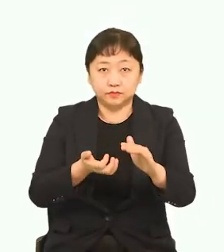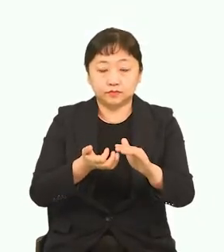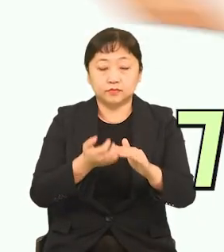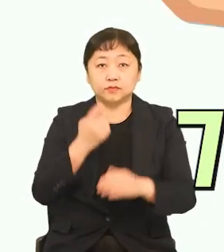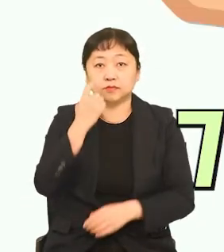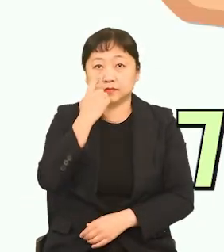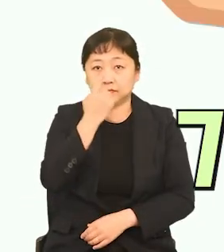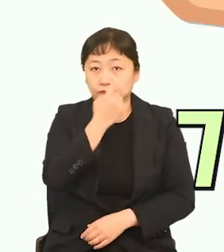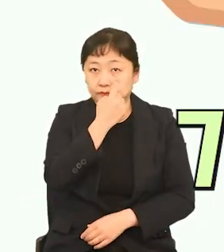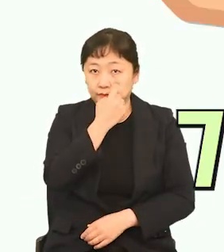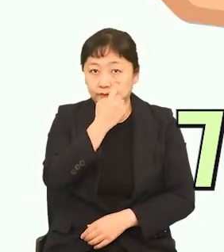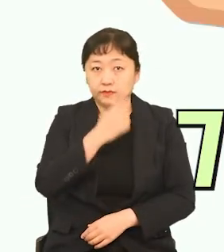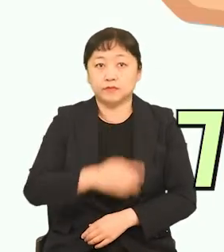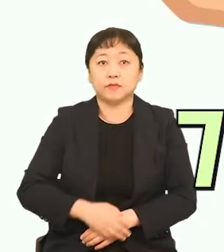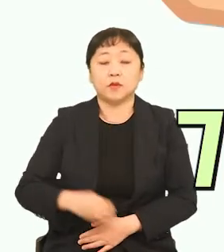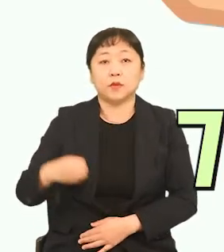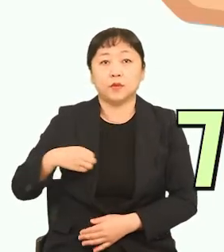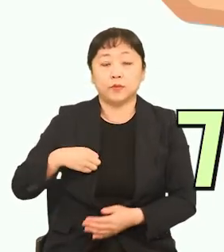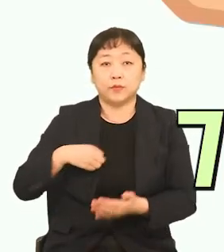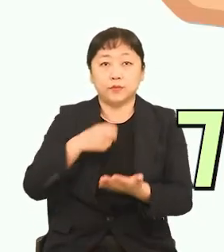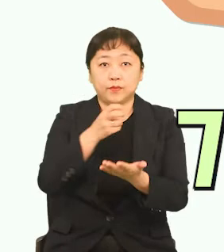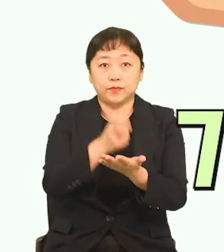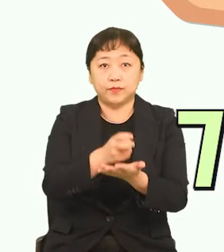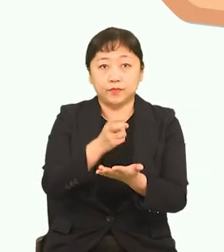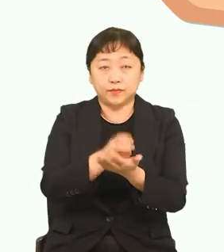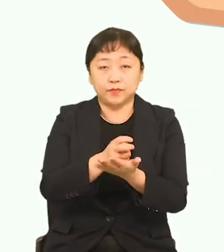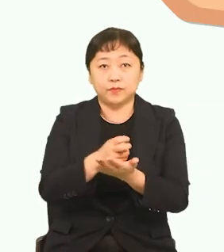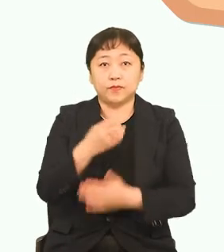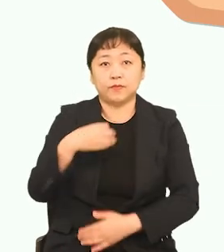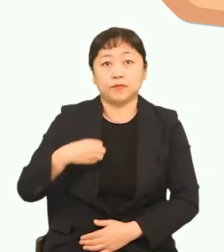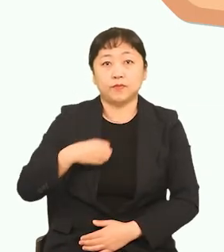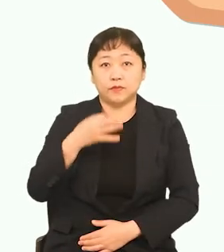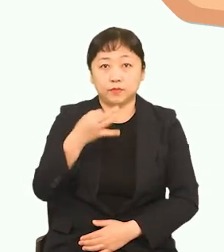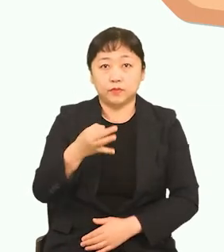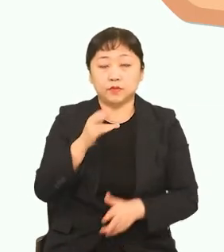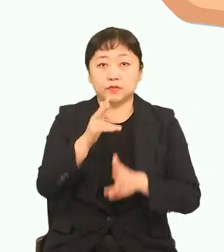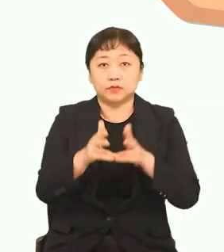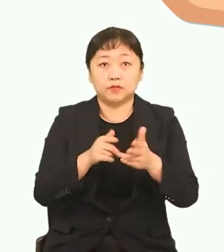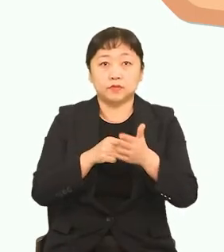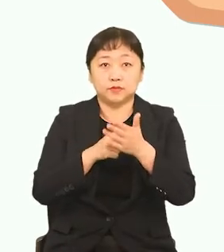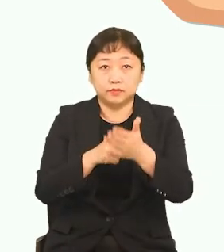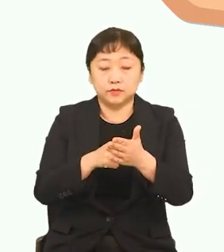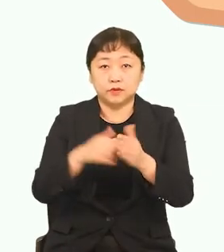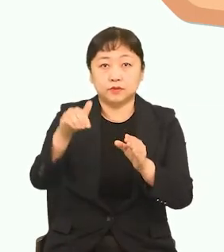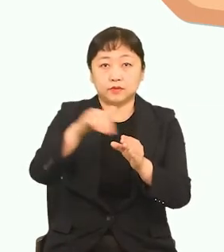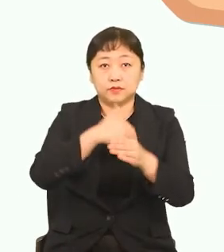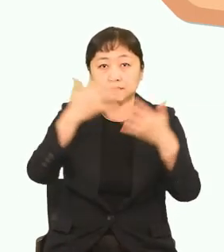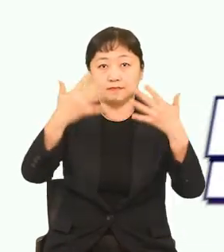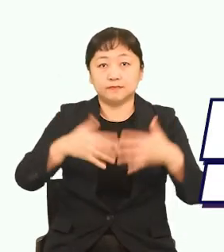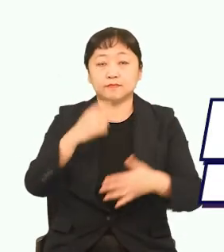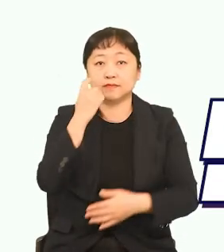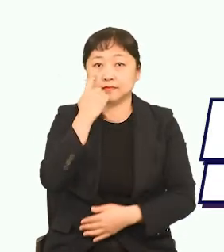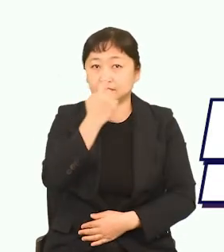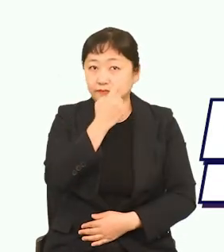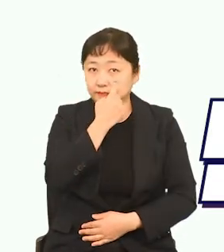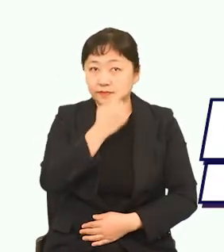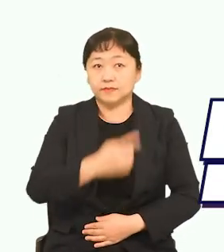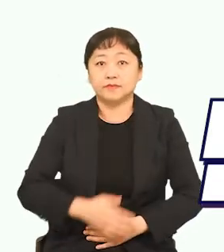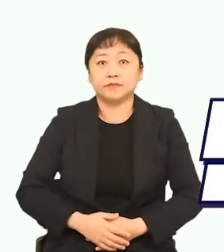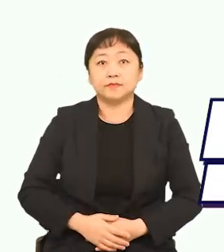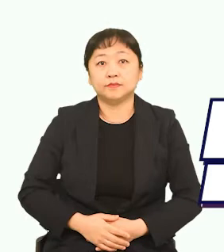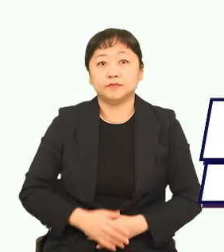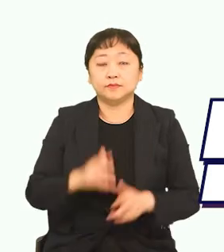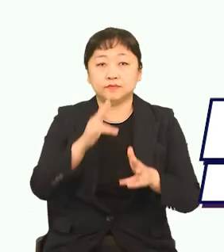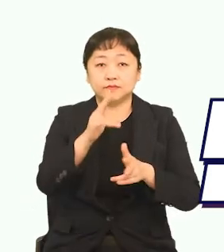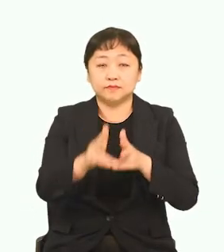가입 시 가입 계약서 및 조합 규약 등에 따른 조합비 및 추진 사업비에 대한 반환 조건 등을 반드시